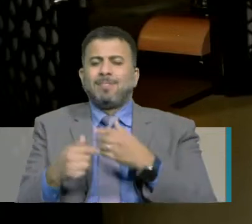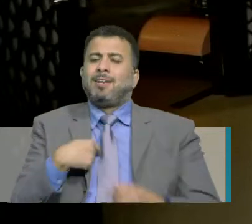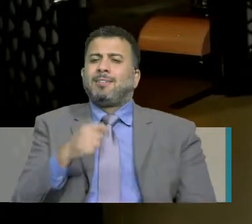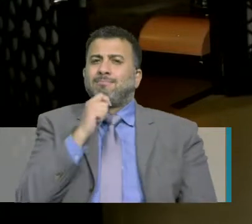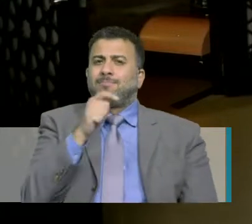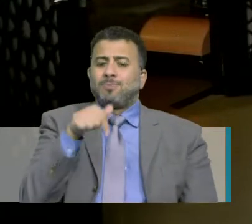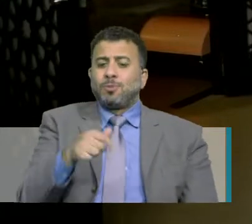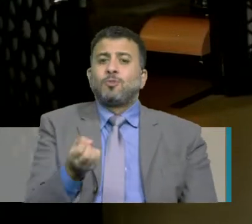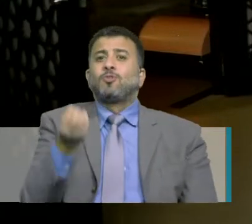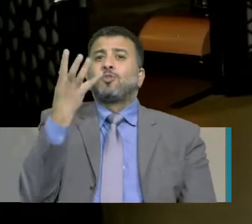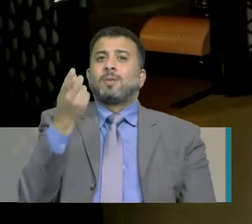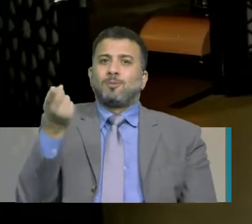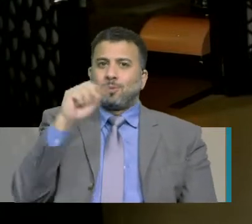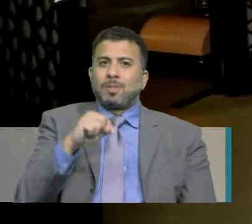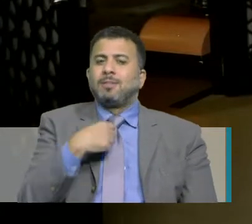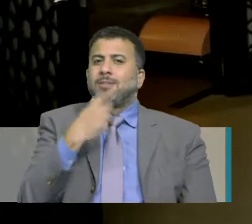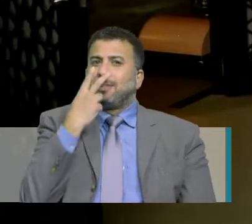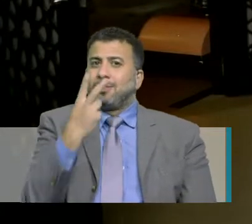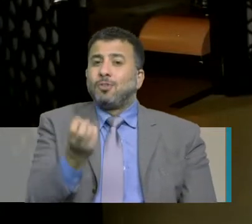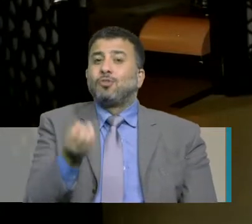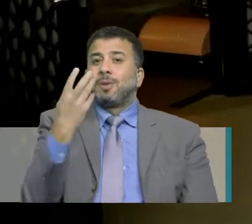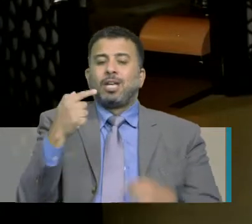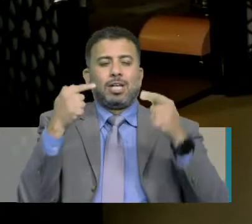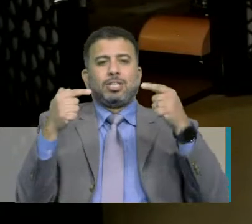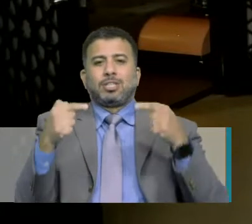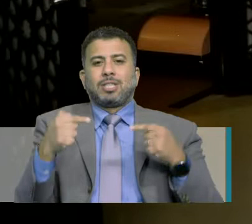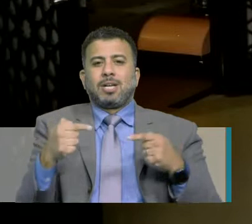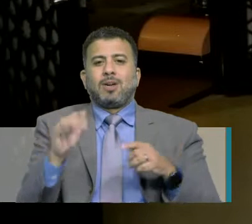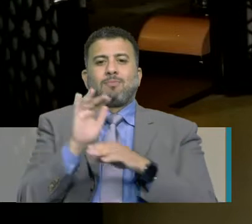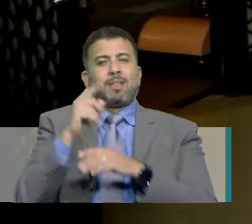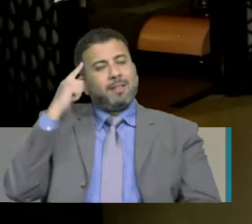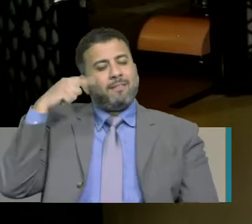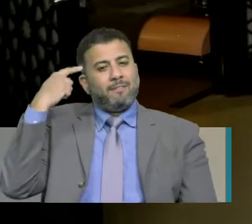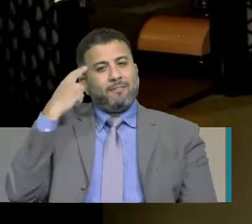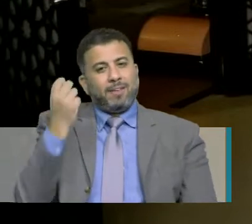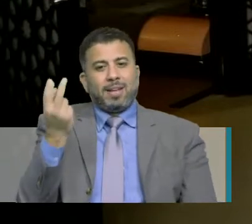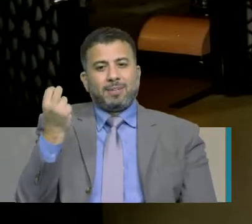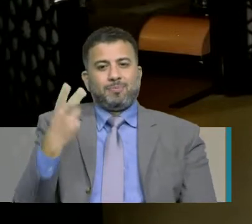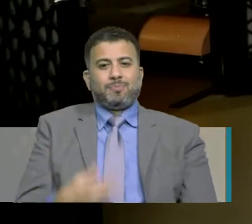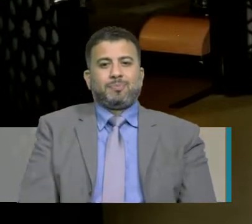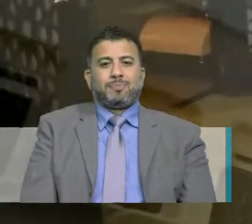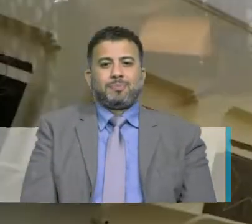مع صباح يوم جديد لنشهد أصبحات شعرية وندوات فكرية.